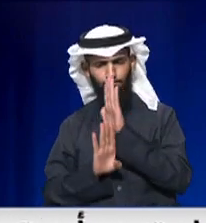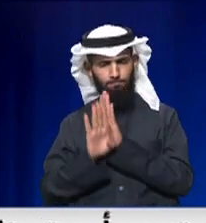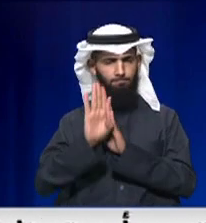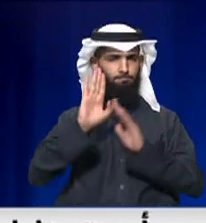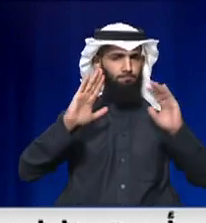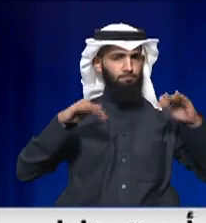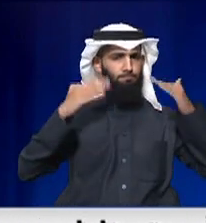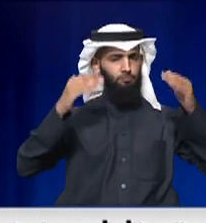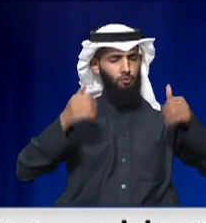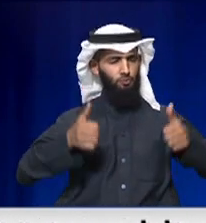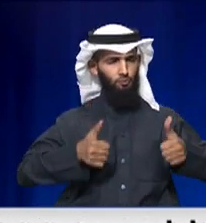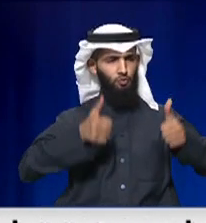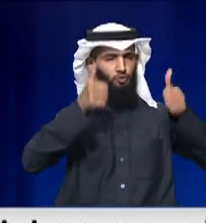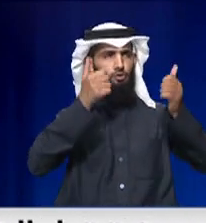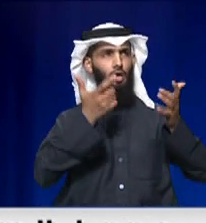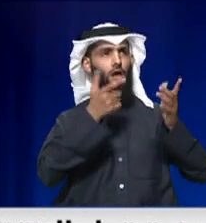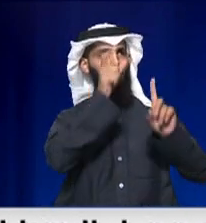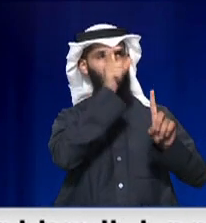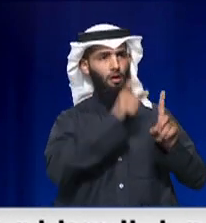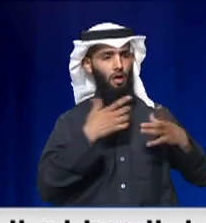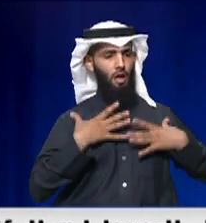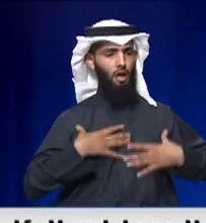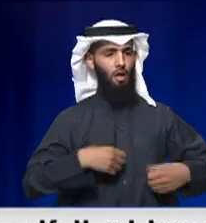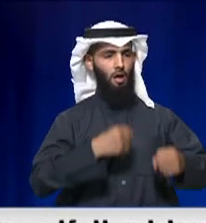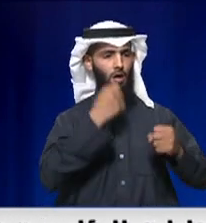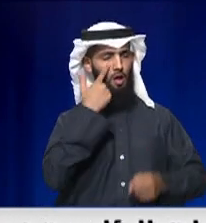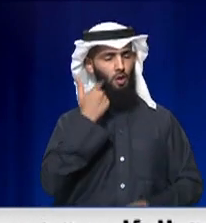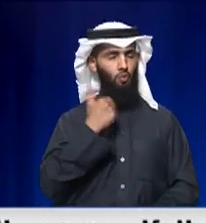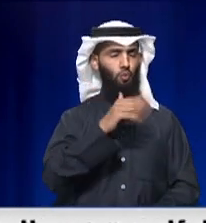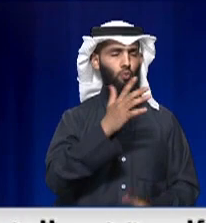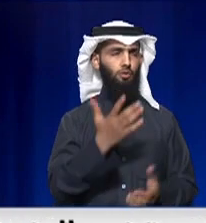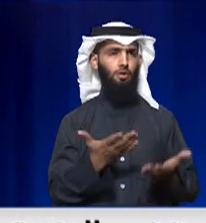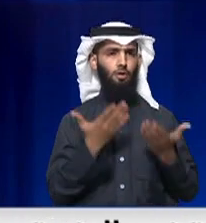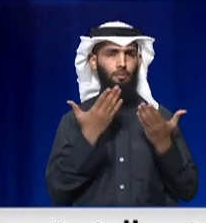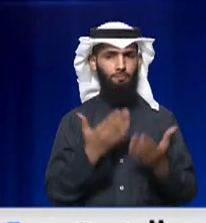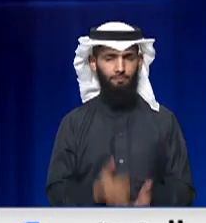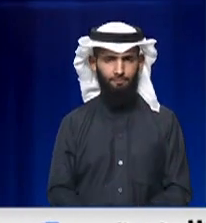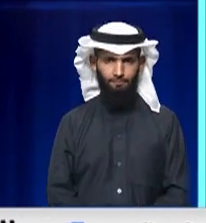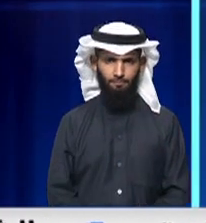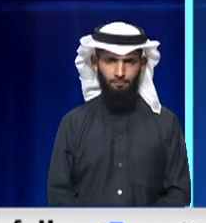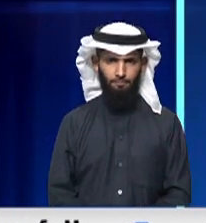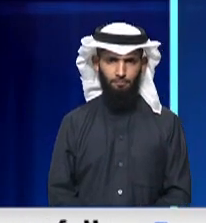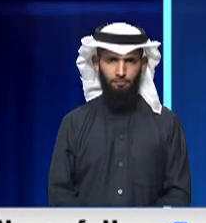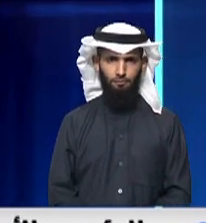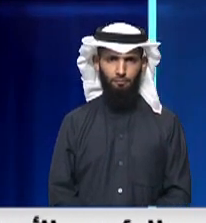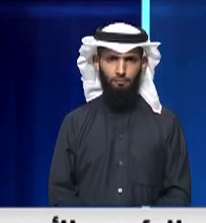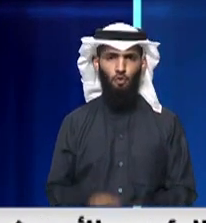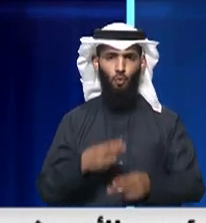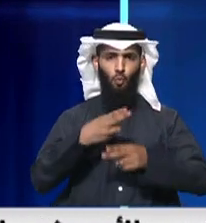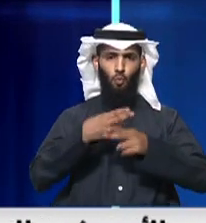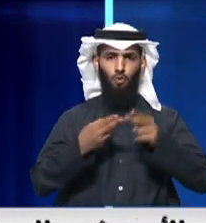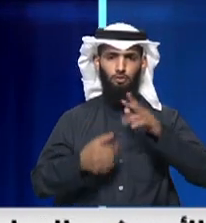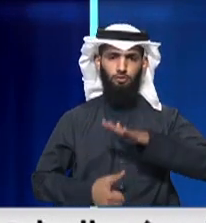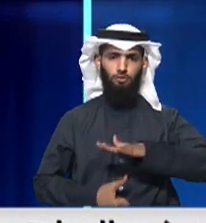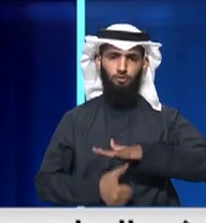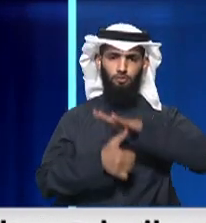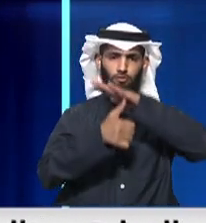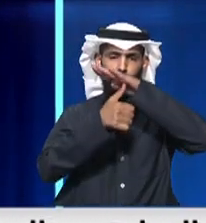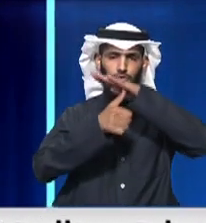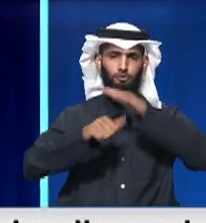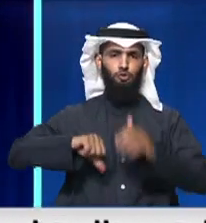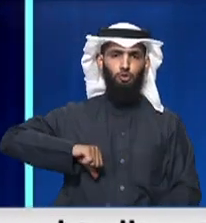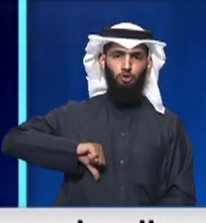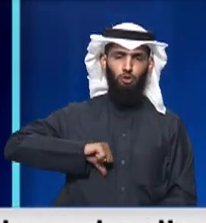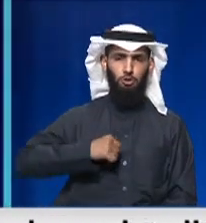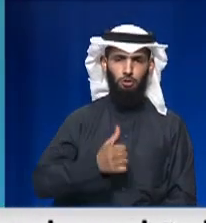وراج لسمو رعه الله منفور الصحه ودوام العافيه هذا وقد بعث حضره صاحب السمو امير